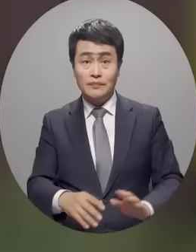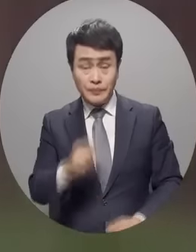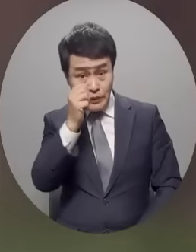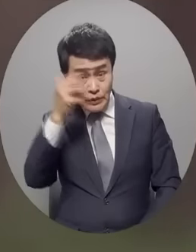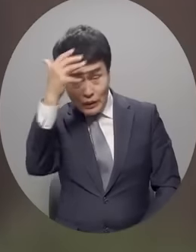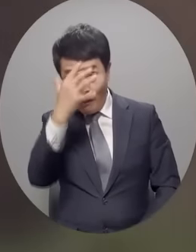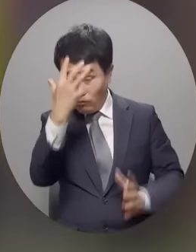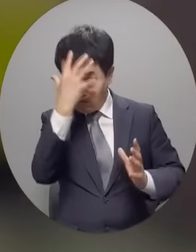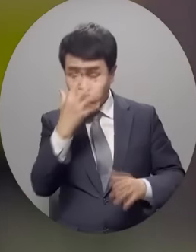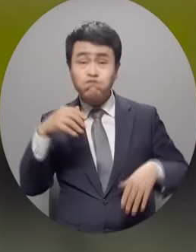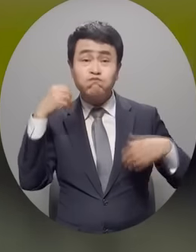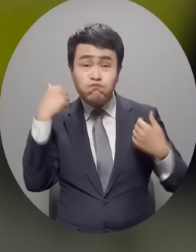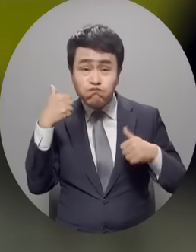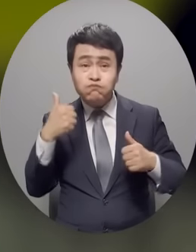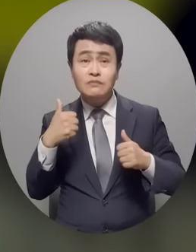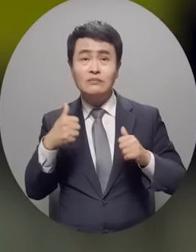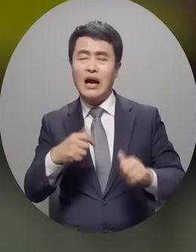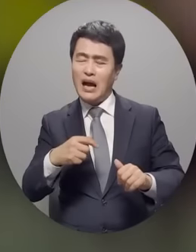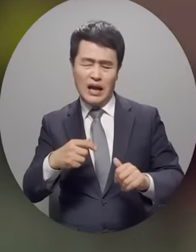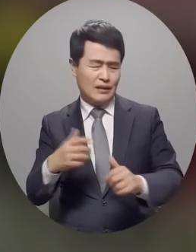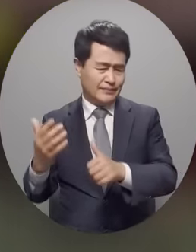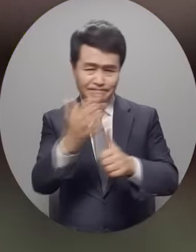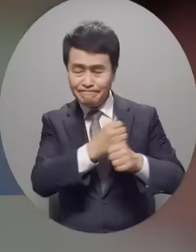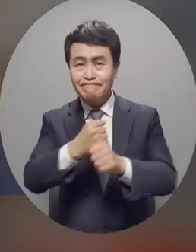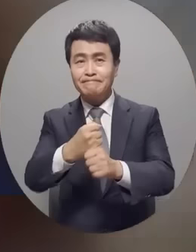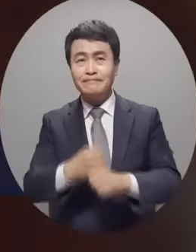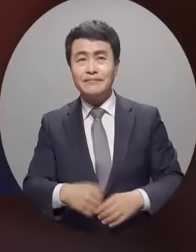쓴 채 춤을 추던 남성도 예외는 없습니다.